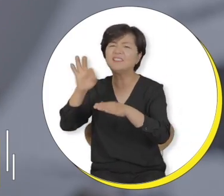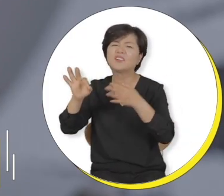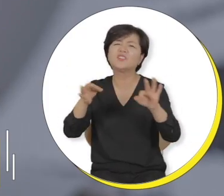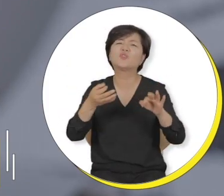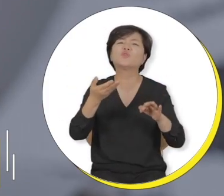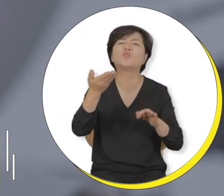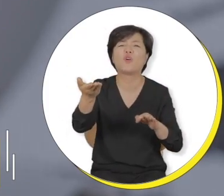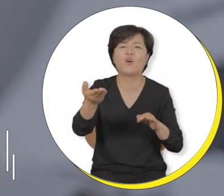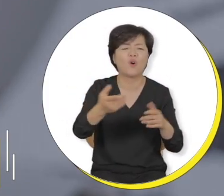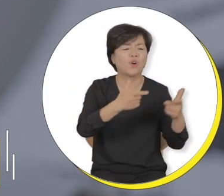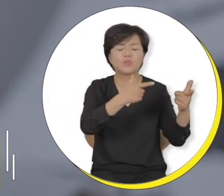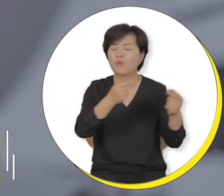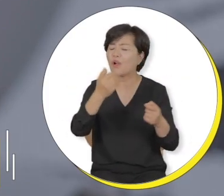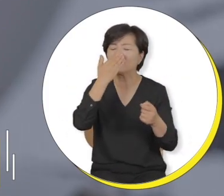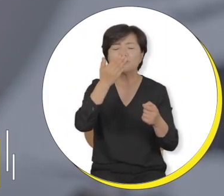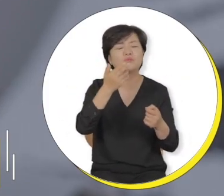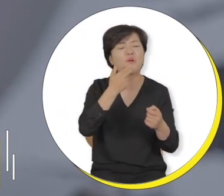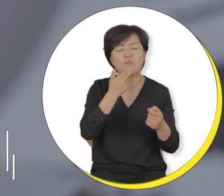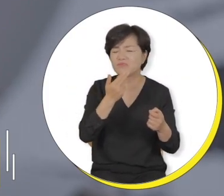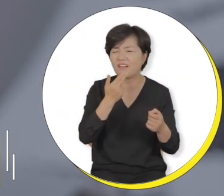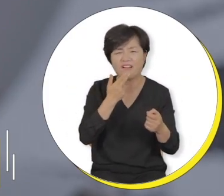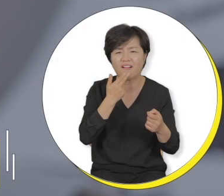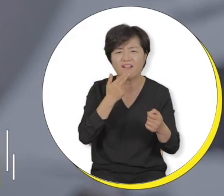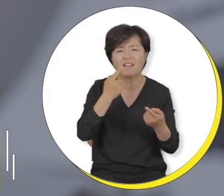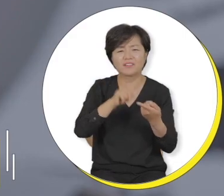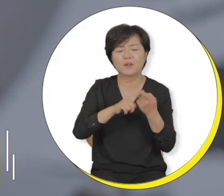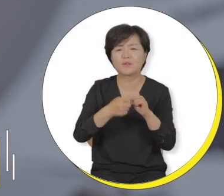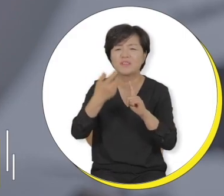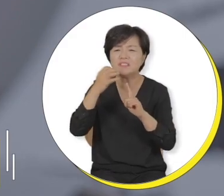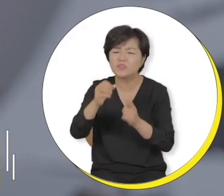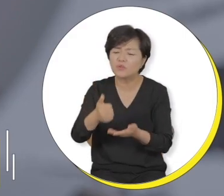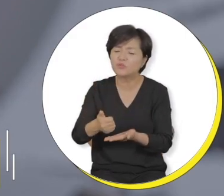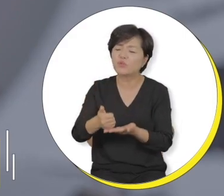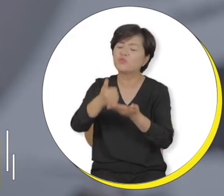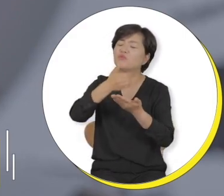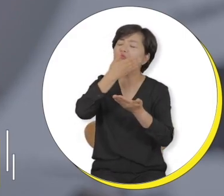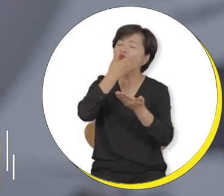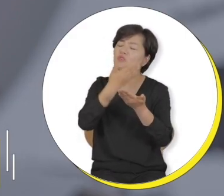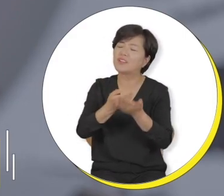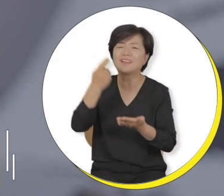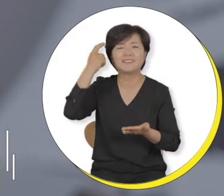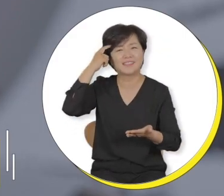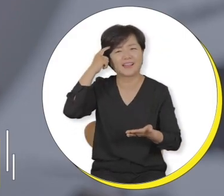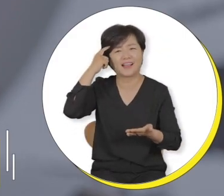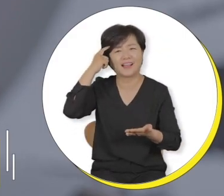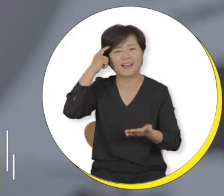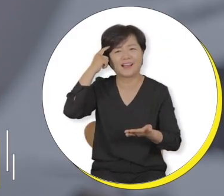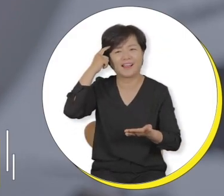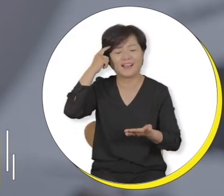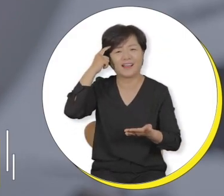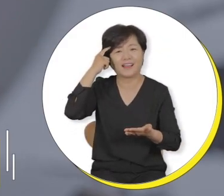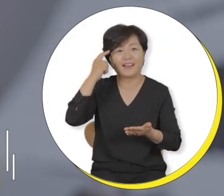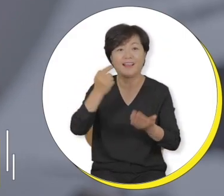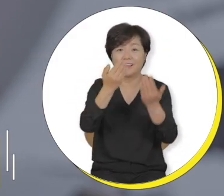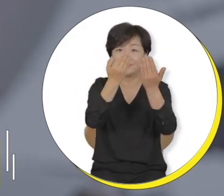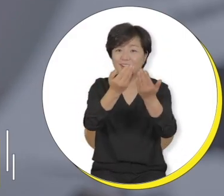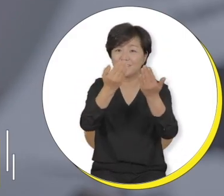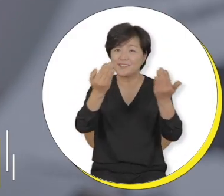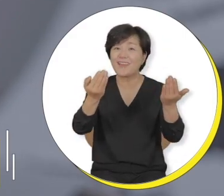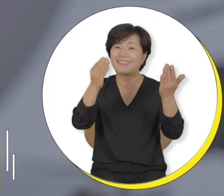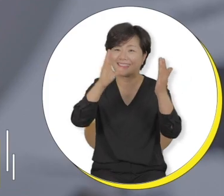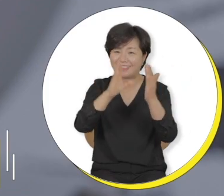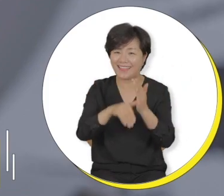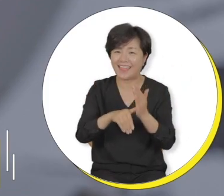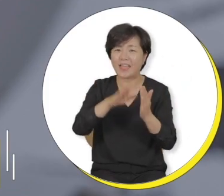인정하고 또 같을 수 없다는 거를 서로 인정하고 존중하는 게 중요하다는 생각을 해서